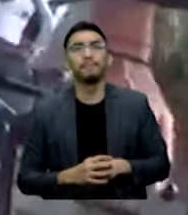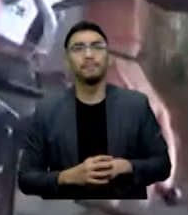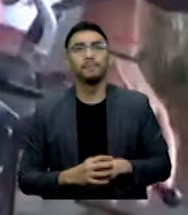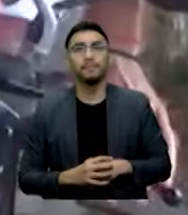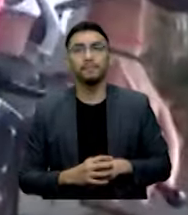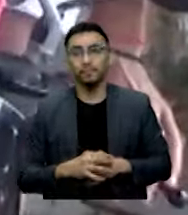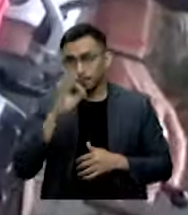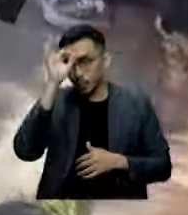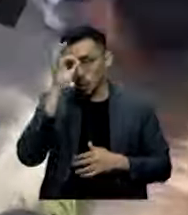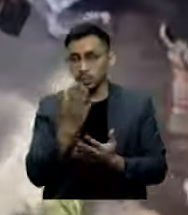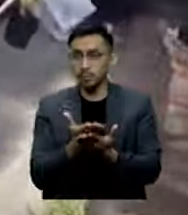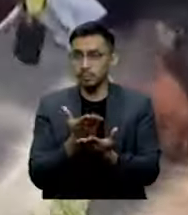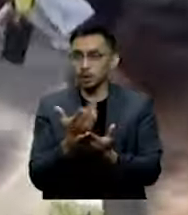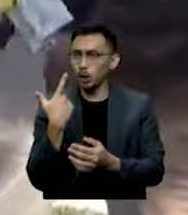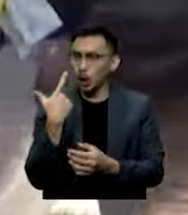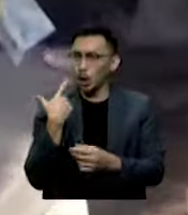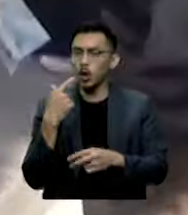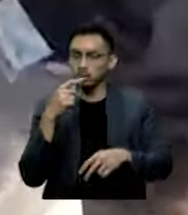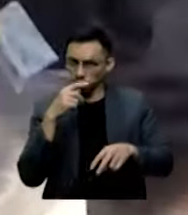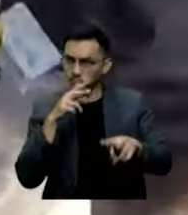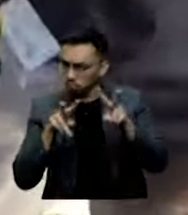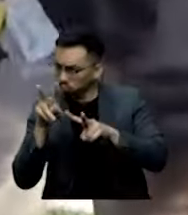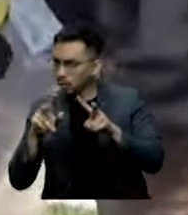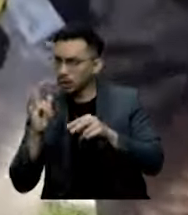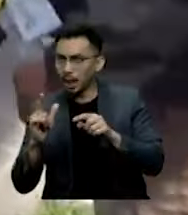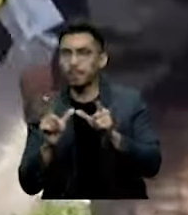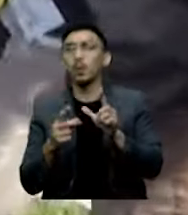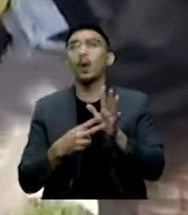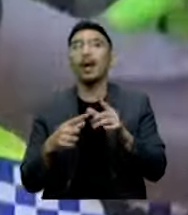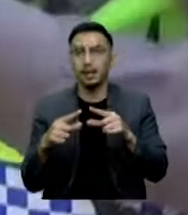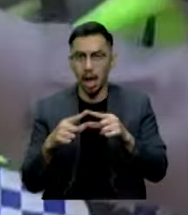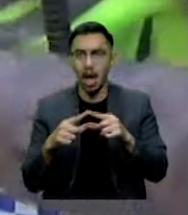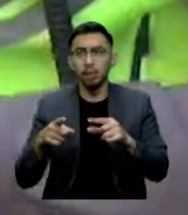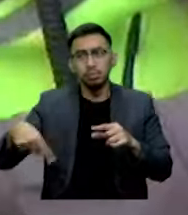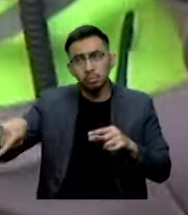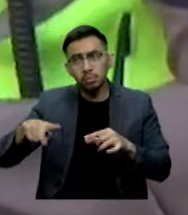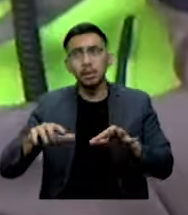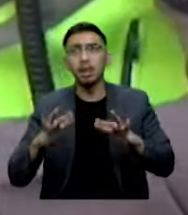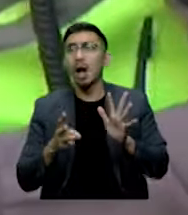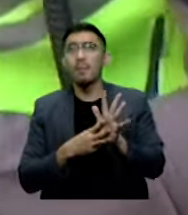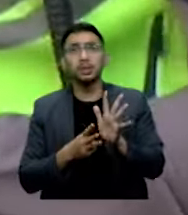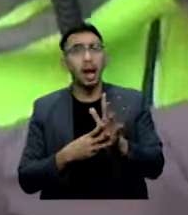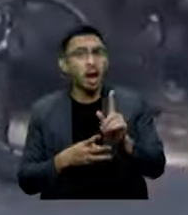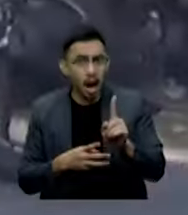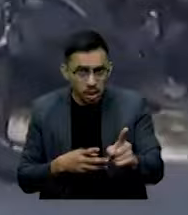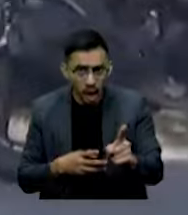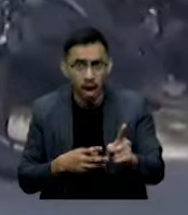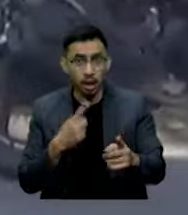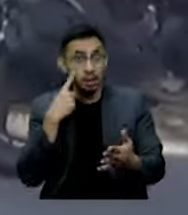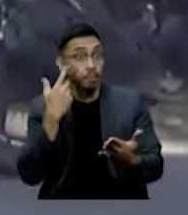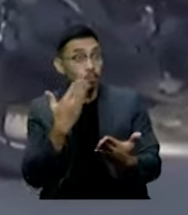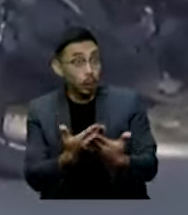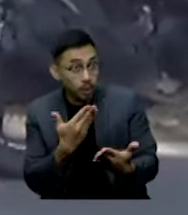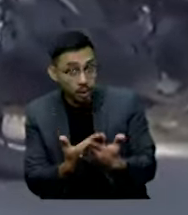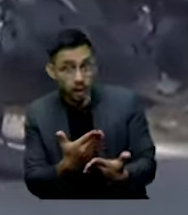terus mengintensifkan pengawasan terhadap WNA, terutama yang membawa onar di Bali. Bila terbukti melakukan pelanggaran, imigrasi